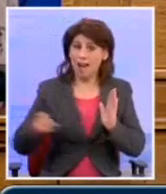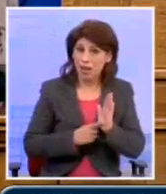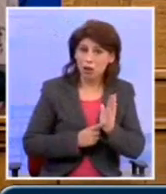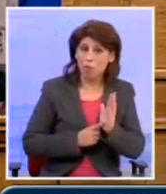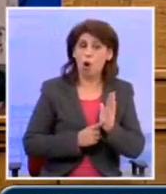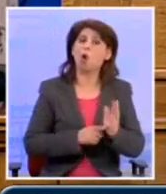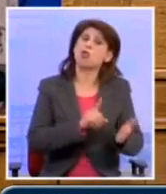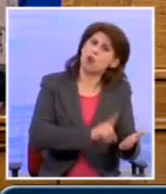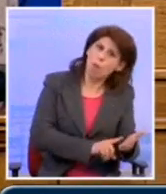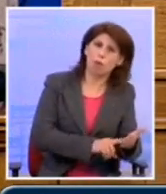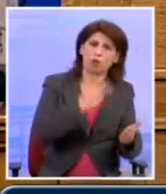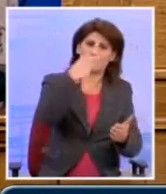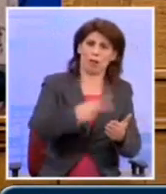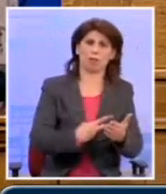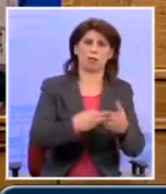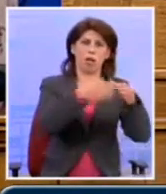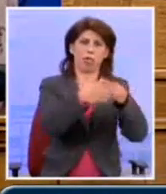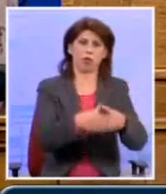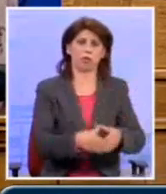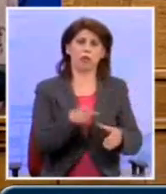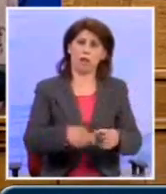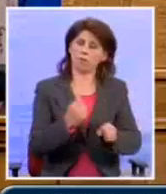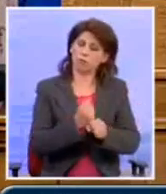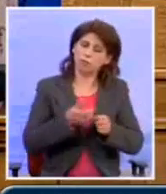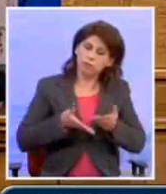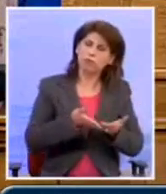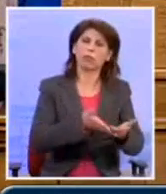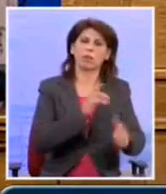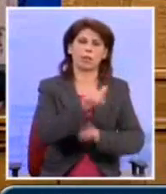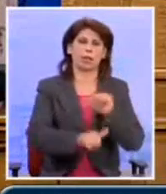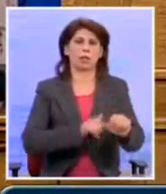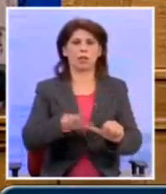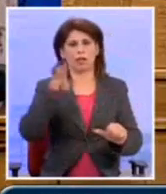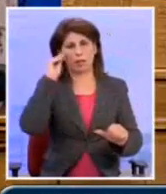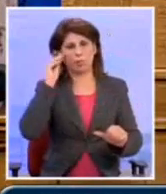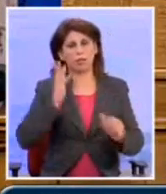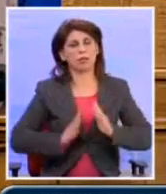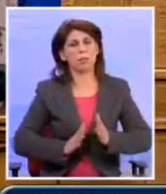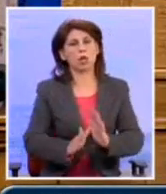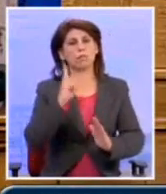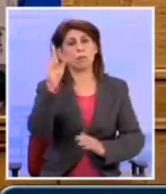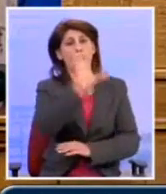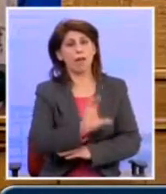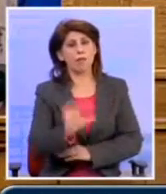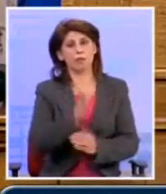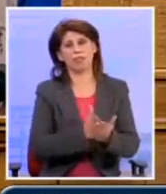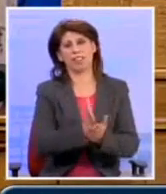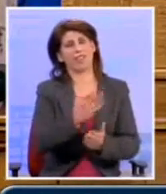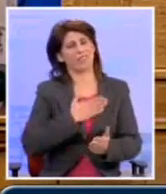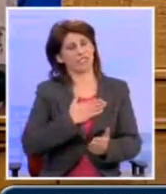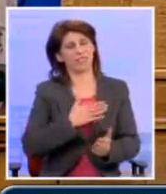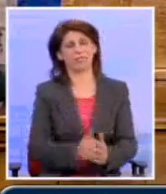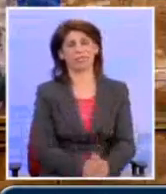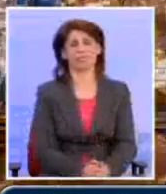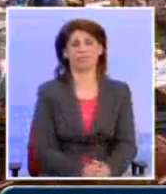βοηθήσει στη συμβολή σε μια προσπάθεια να αλλάξει μια αντίληψη, να πάμε σε μια Ευρώπη του δικαίου. Σας ευχαριστώ πολύ.